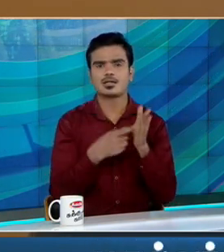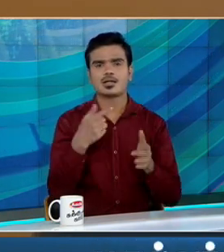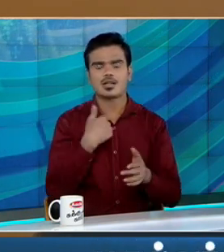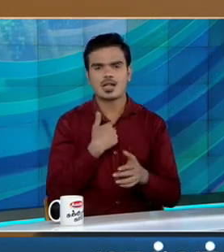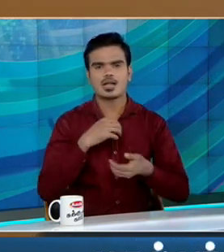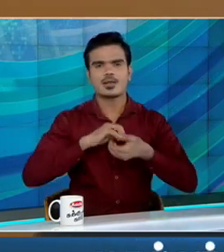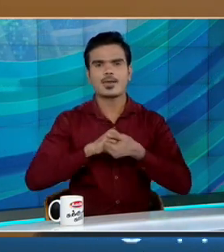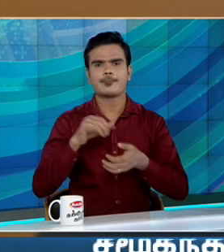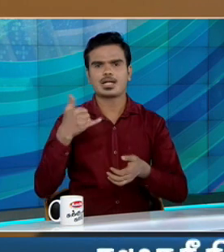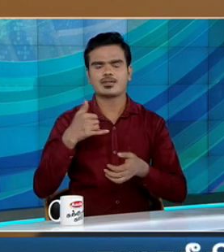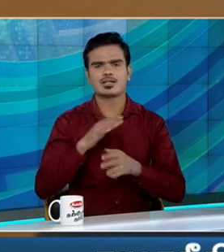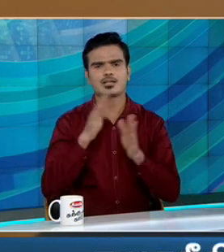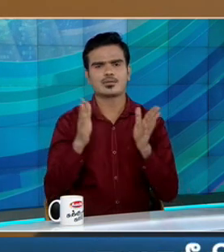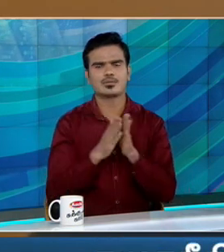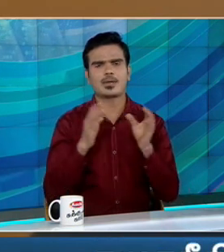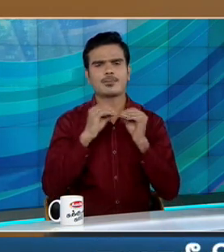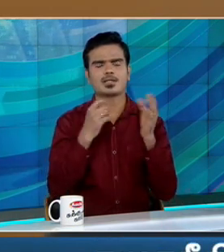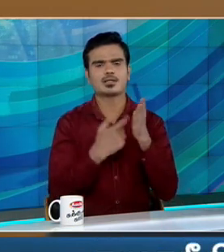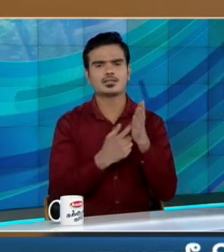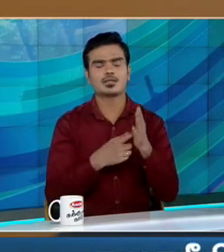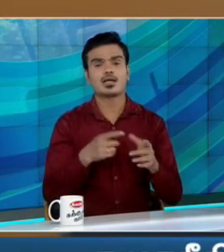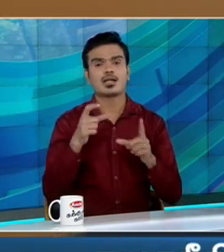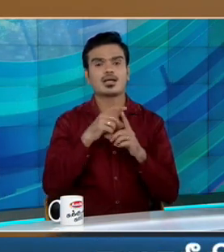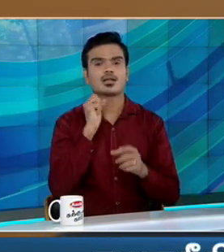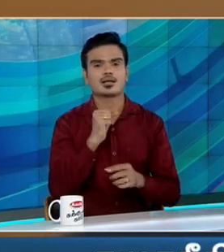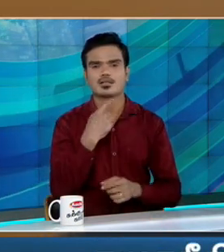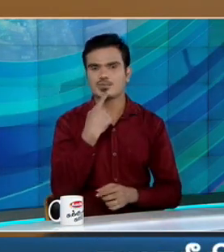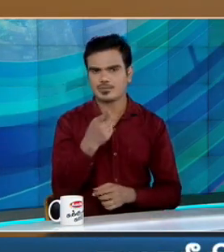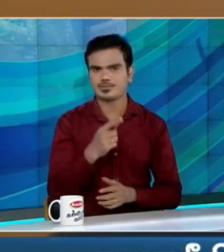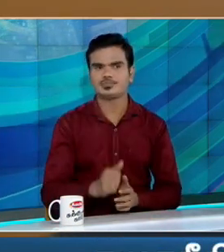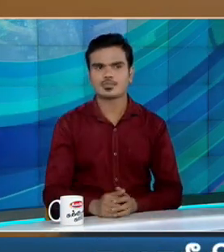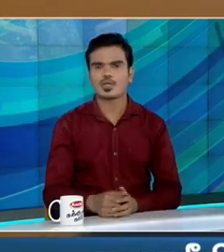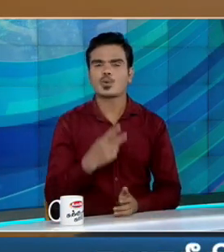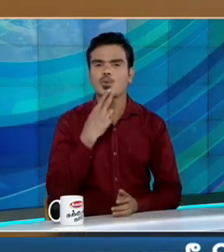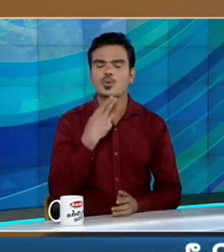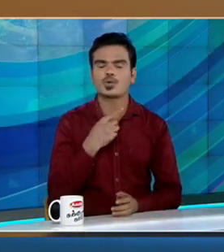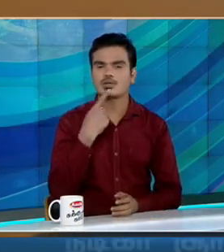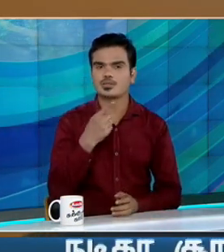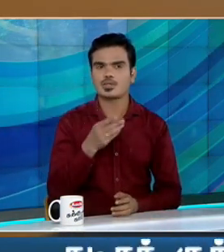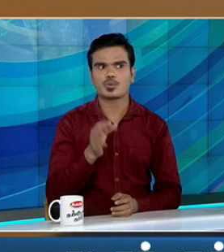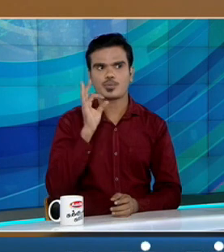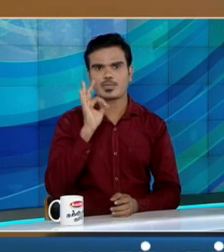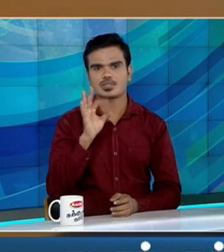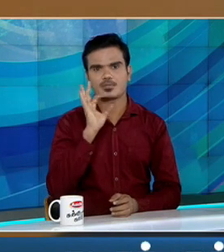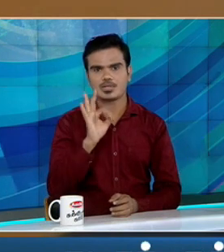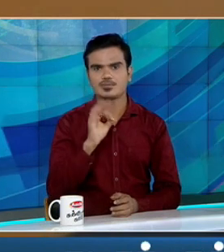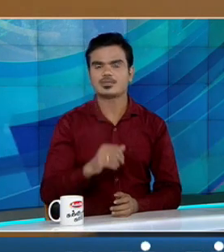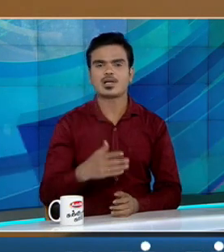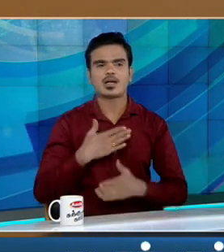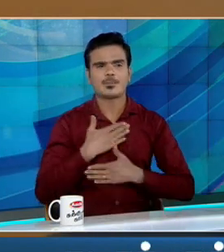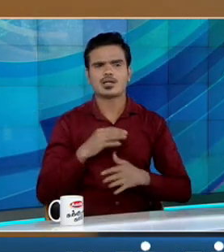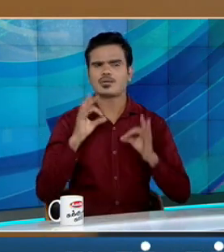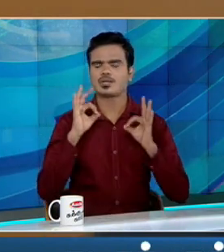நான் நண்பன் மணிவண்ணன் எல்லாம் ஐயா பாரதிராஜா சார் எங்கள் டைரக்டர் அப்படின்னு தான் சொல்லுவோம். குரல் கொடுத்துருப்பது ரொம்ப சிறப்பாகவும்